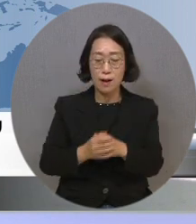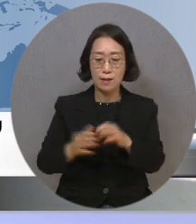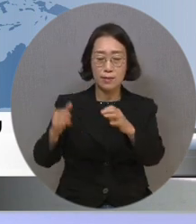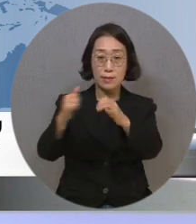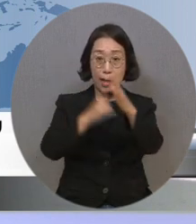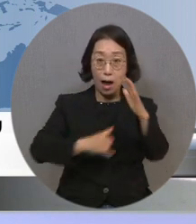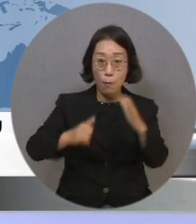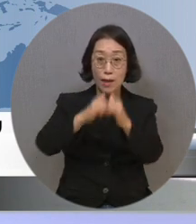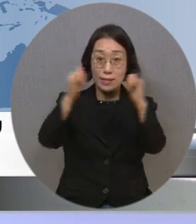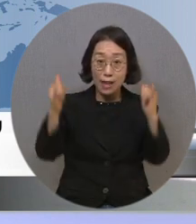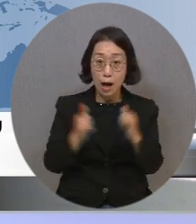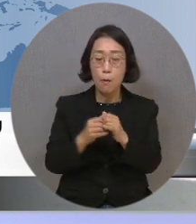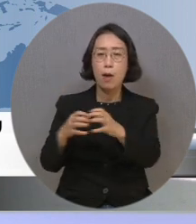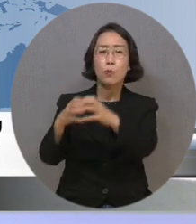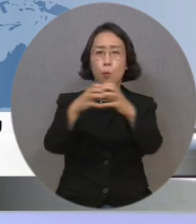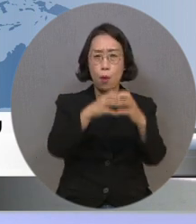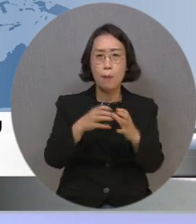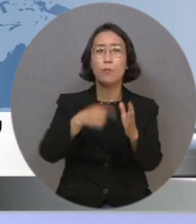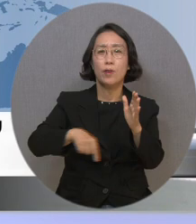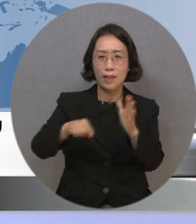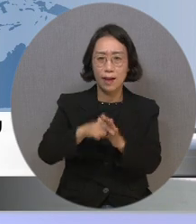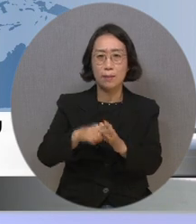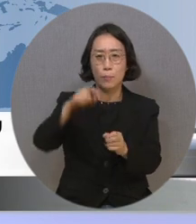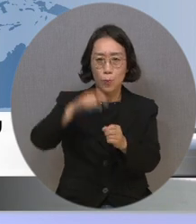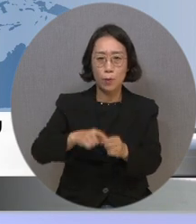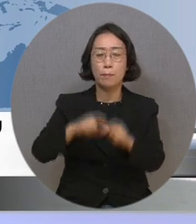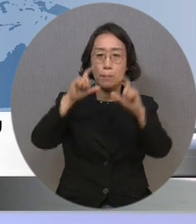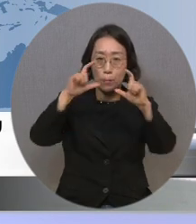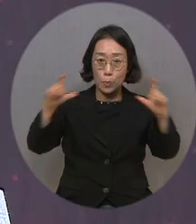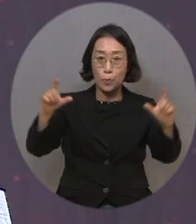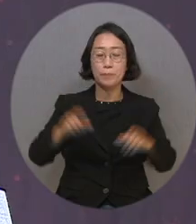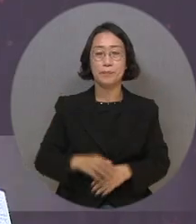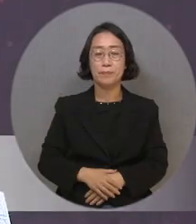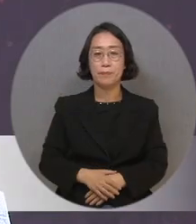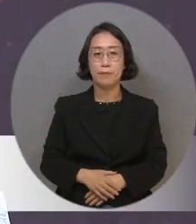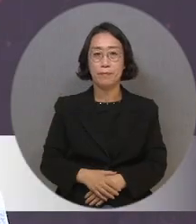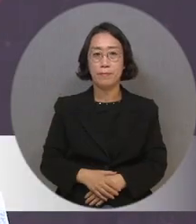향한 지체장애인들의 힘찬 출발을 알렸습니다.